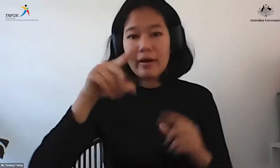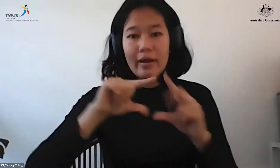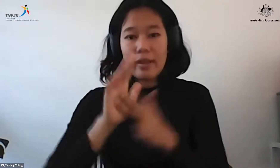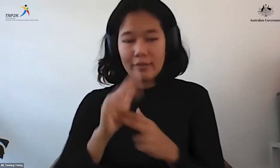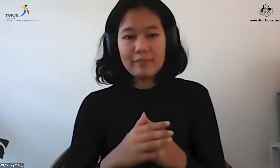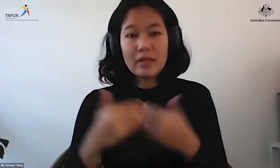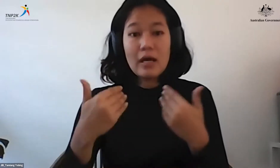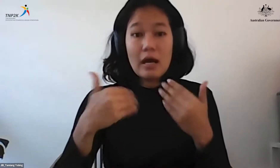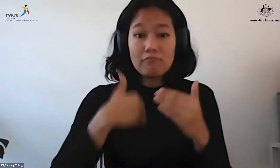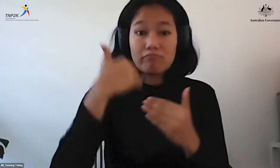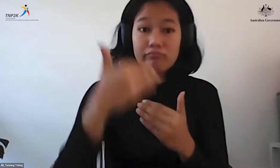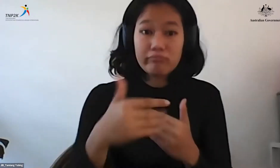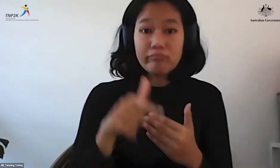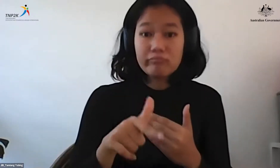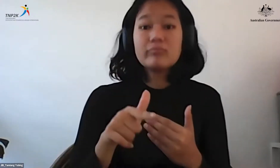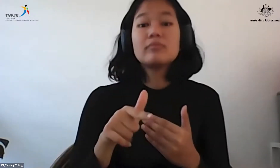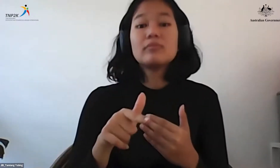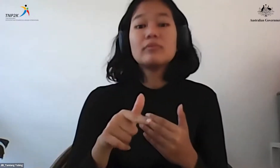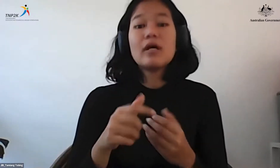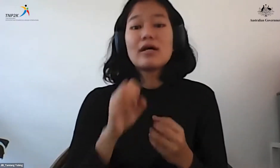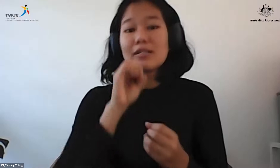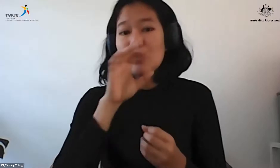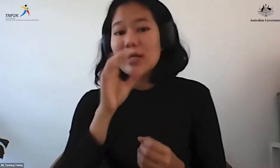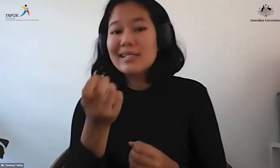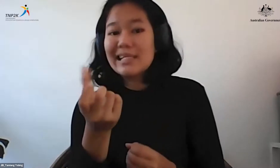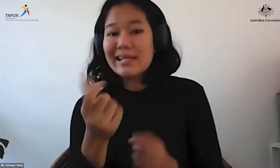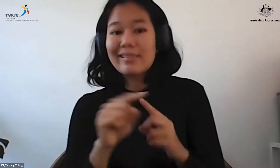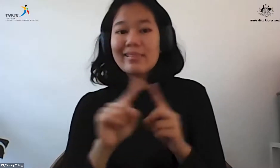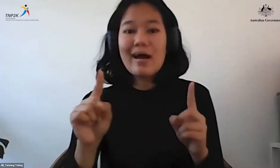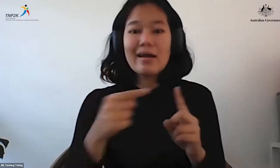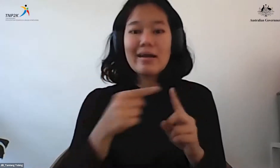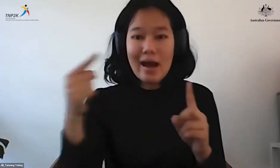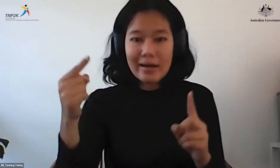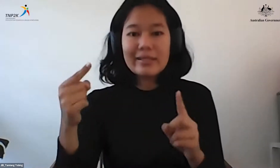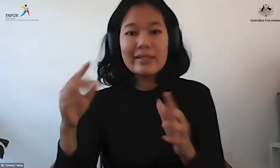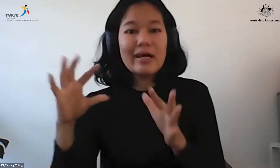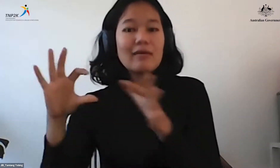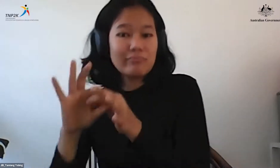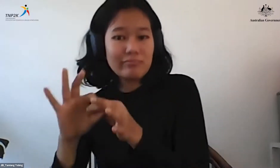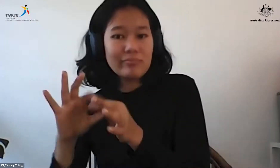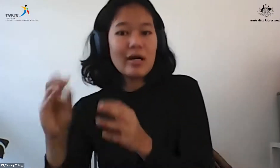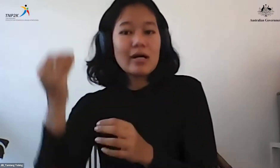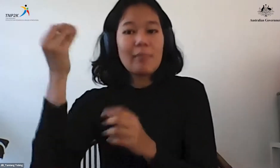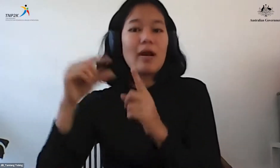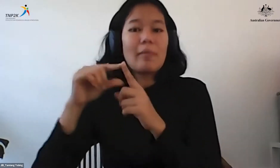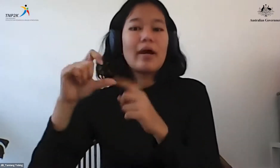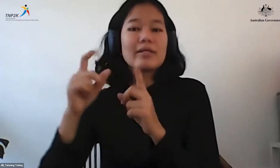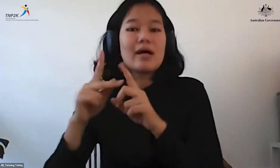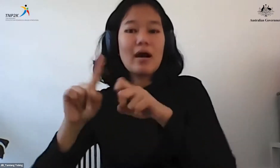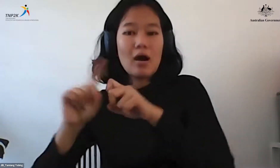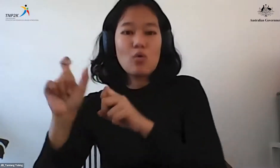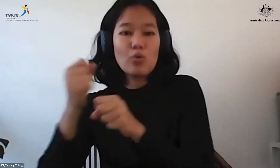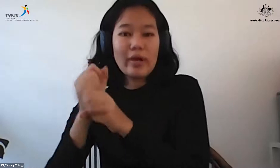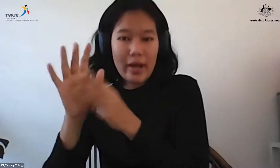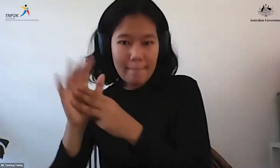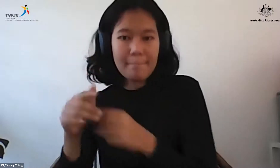mungkin dilanjut sambutan sedikit dari partner kita ini, dari Kepala PSKK UGM, dari